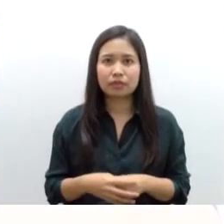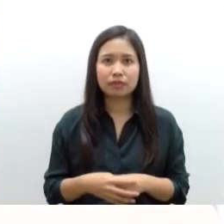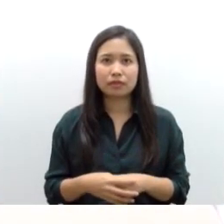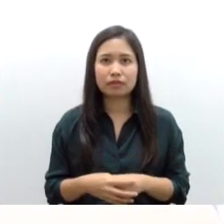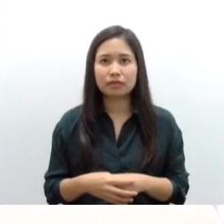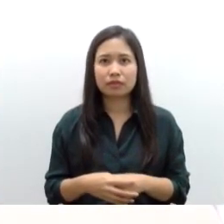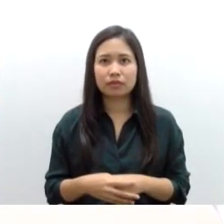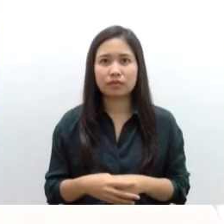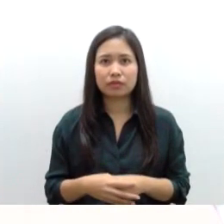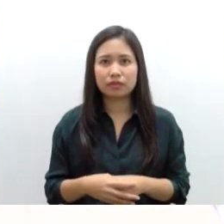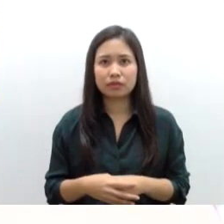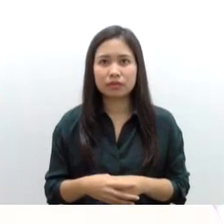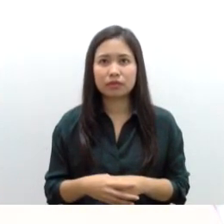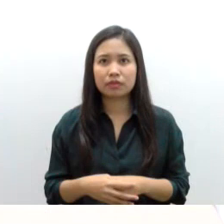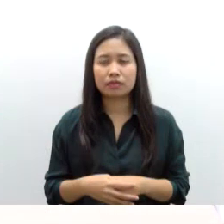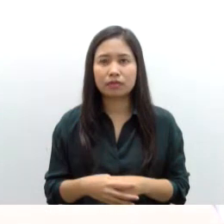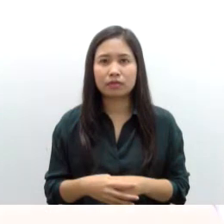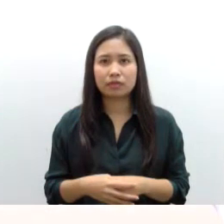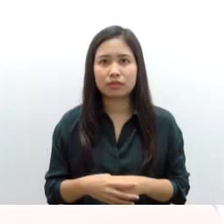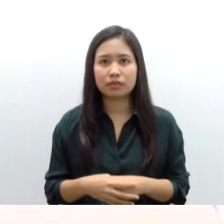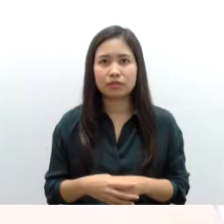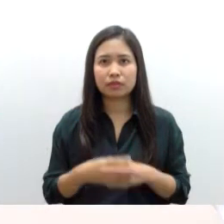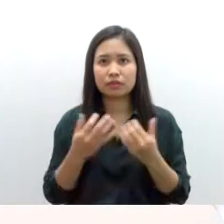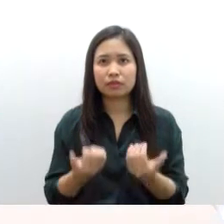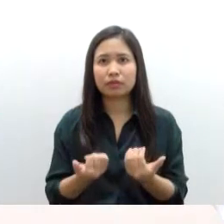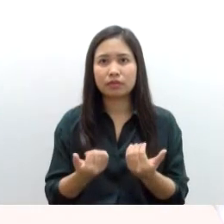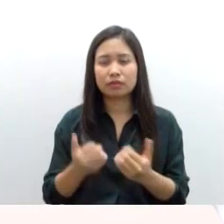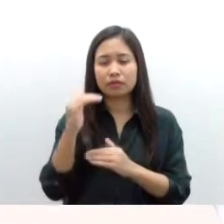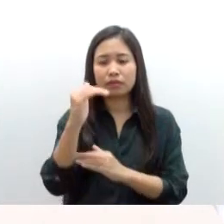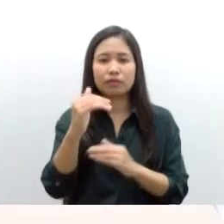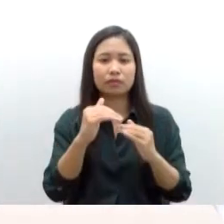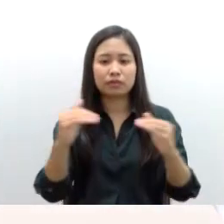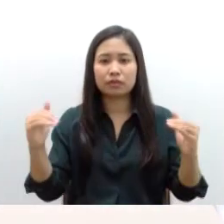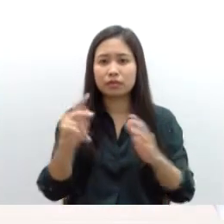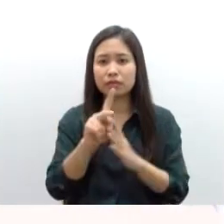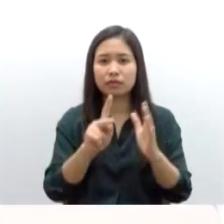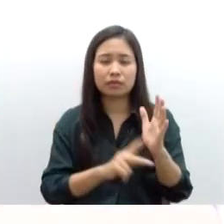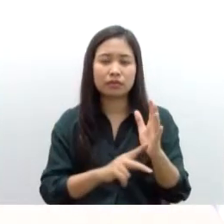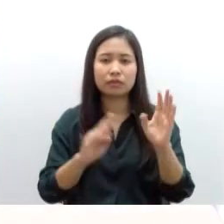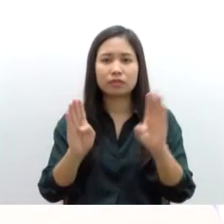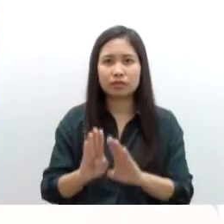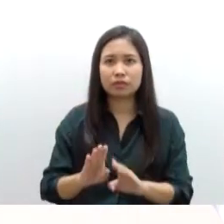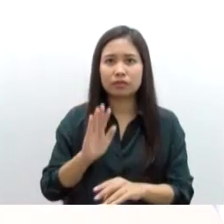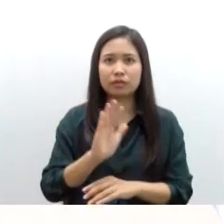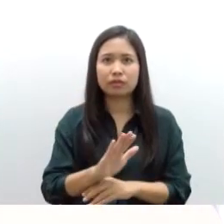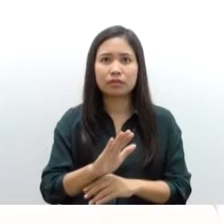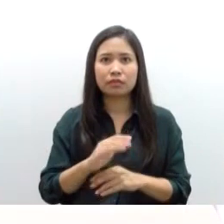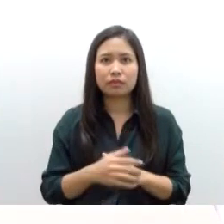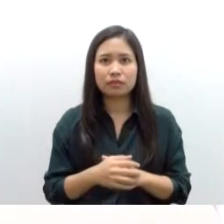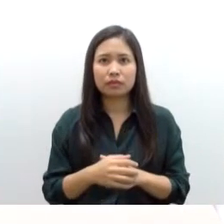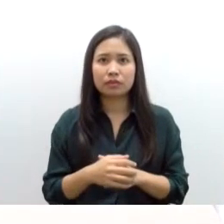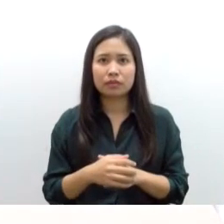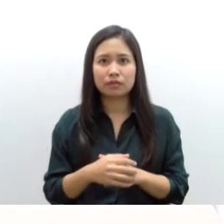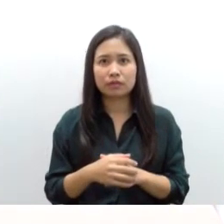อีกส่วนหนึ่งครับที่จะนำเรียนในวันนี้นะครับเป็นการกำหนดมาตรการในการแบบเข้มนะครับสำหรับผู้ที่แอบอ้